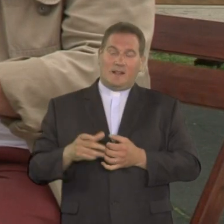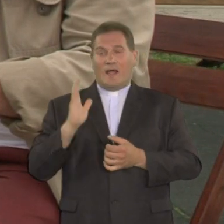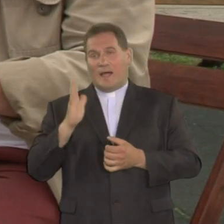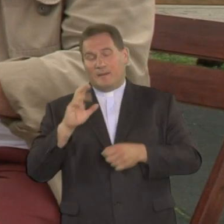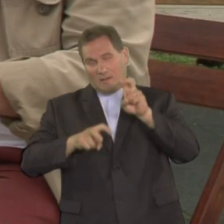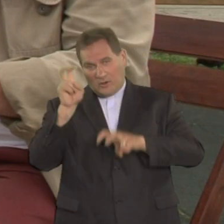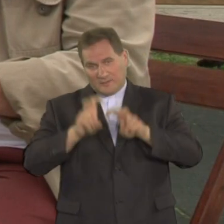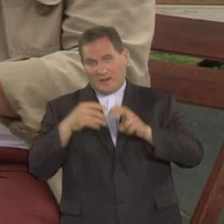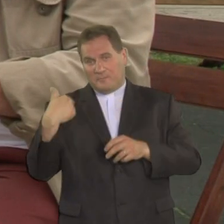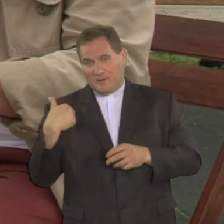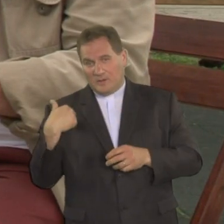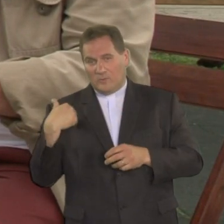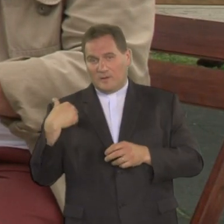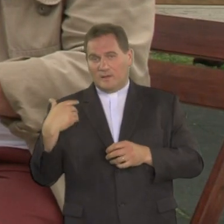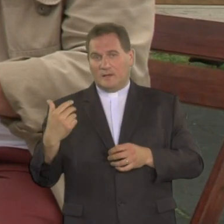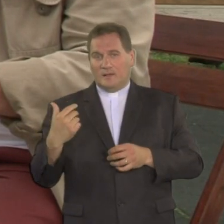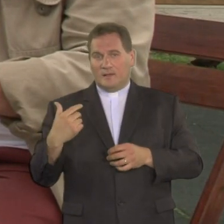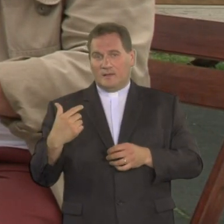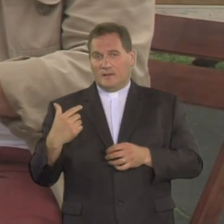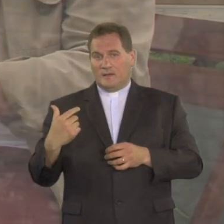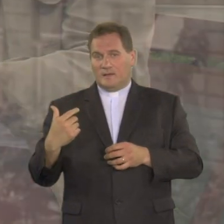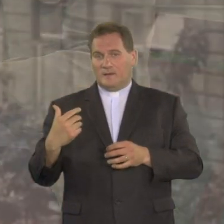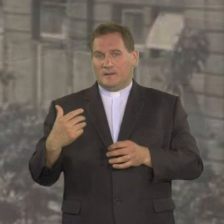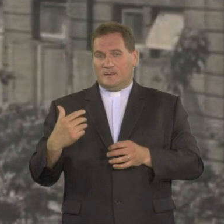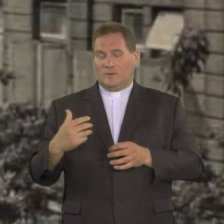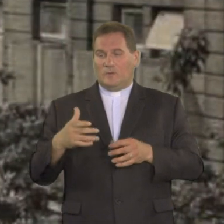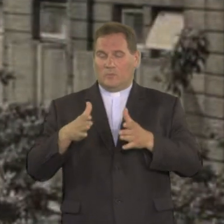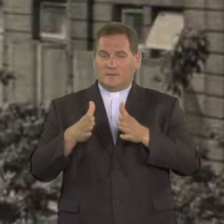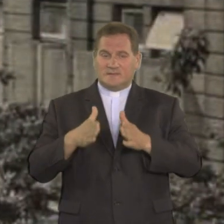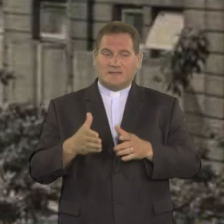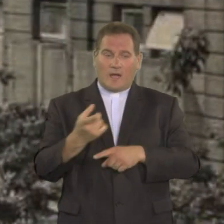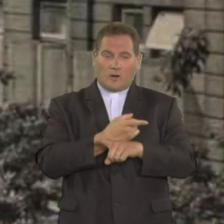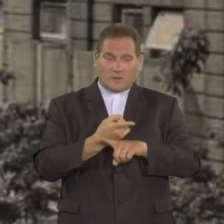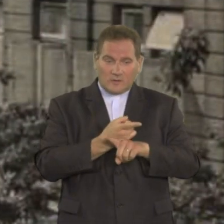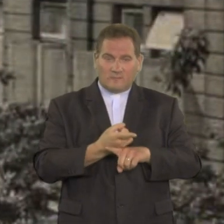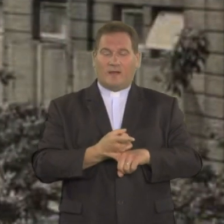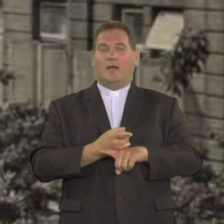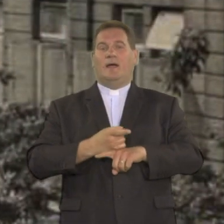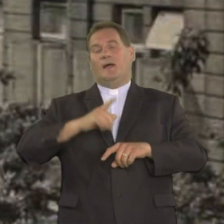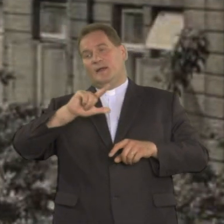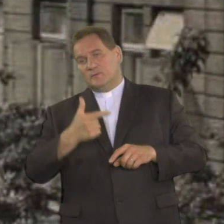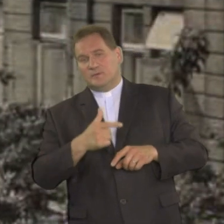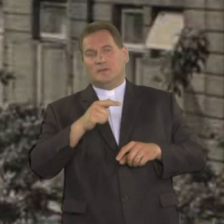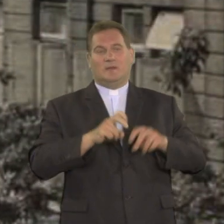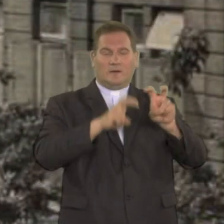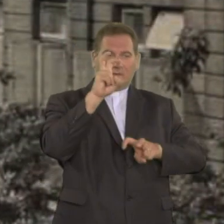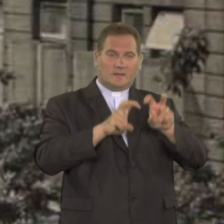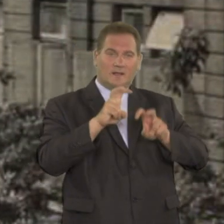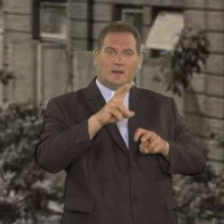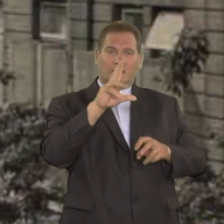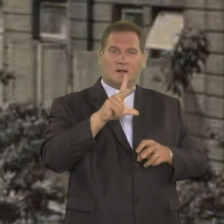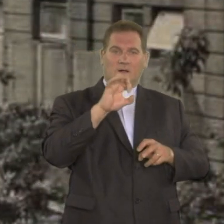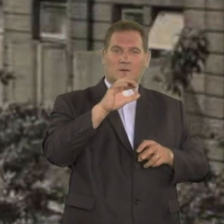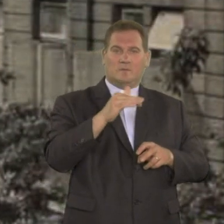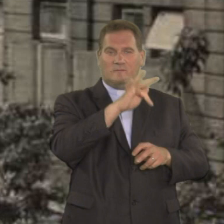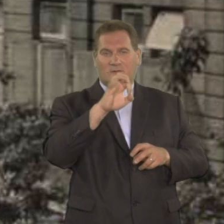był na rogu Ogrodowej. A drugi hotel był hotel Komfort po drugiej stronie. Także mieliśmy dwa hotele